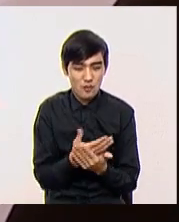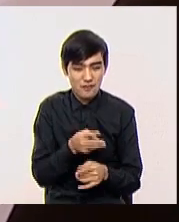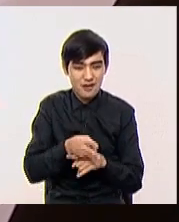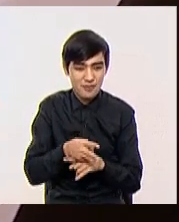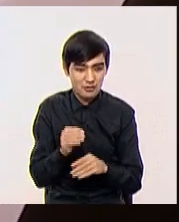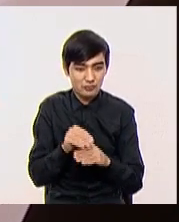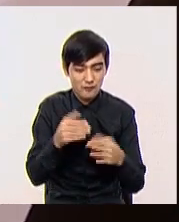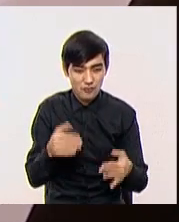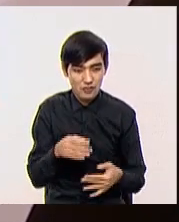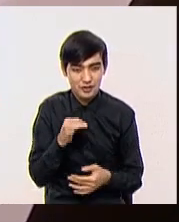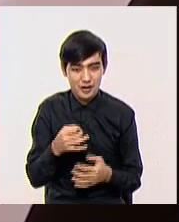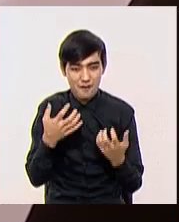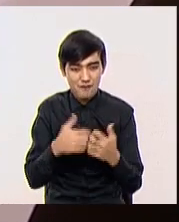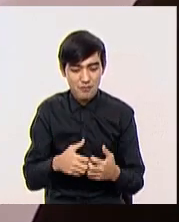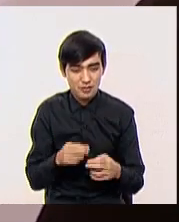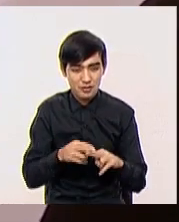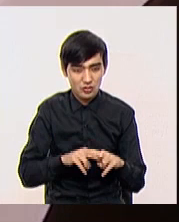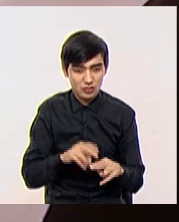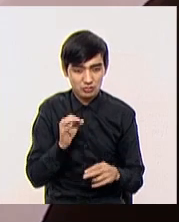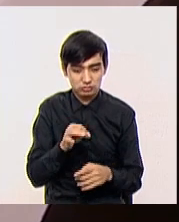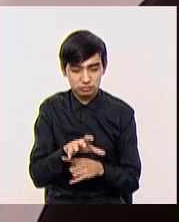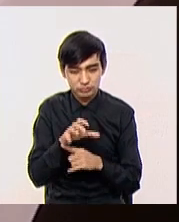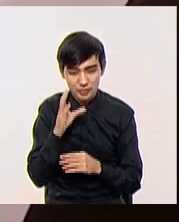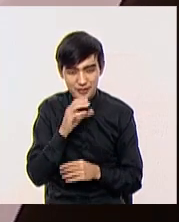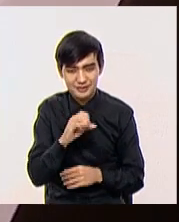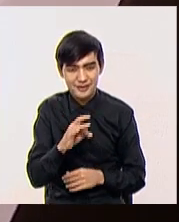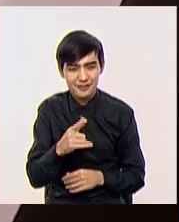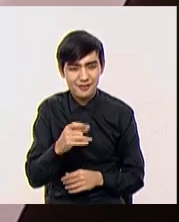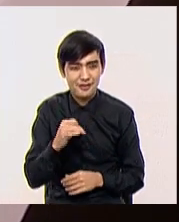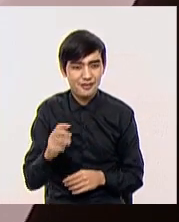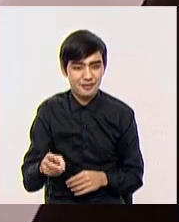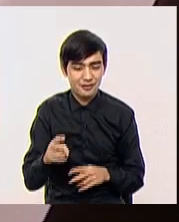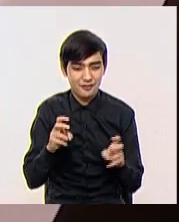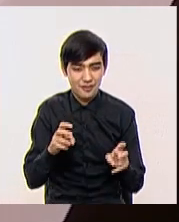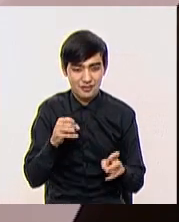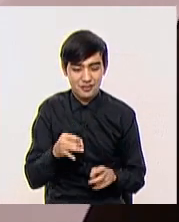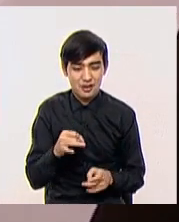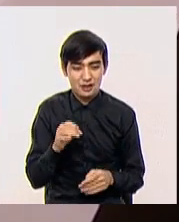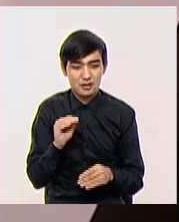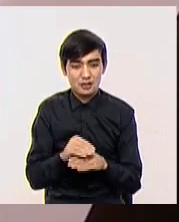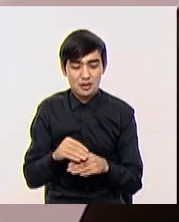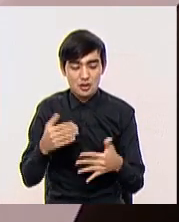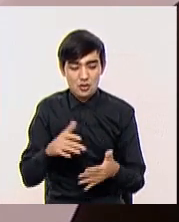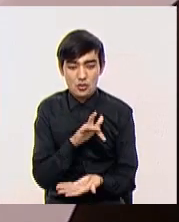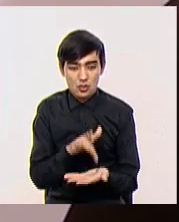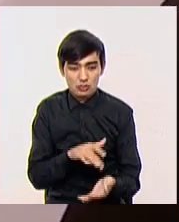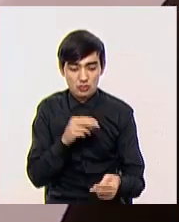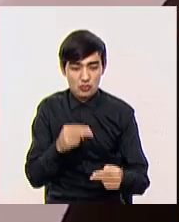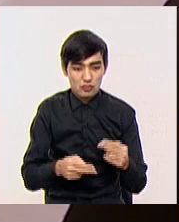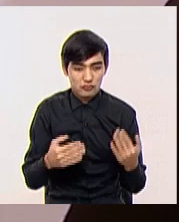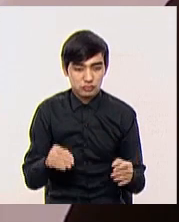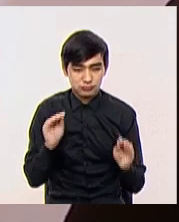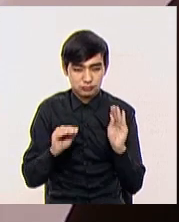камеры автоматизированной информационной системы «Сергек». Установка уже по городу завершена